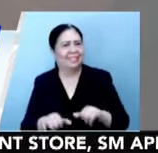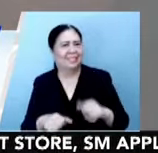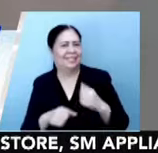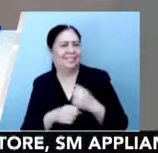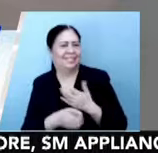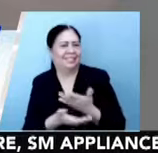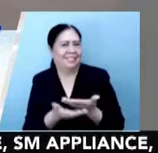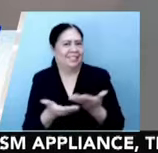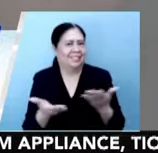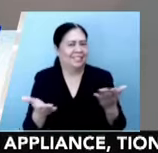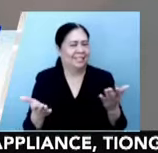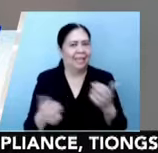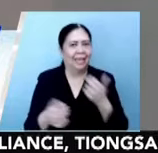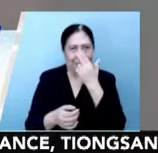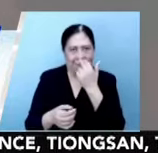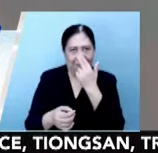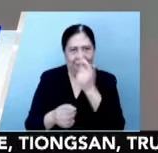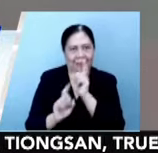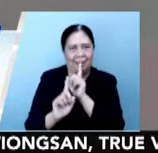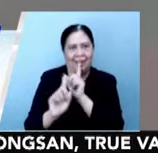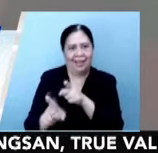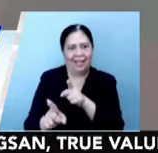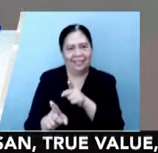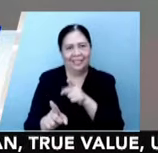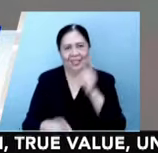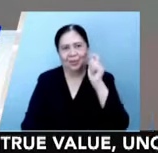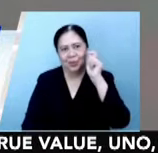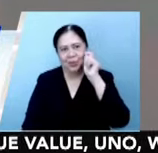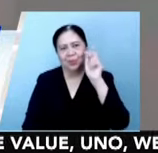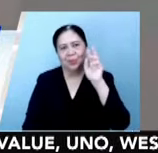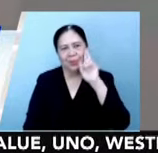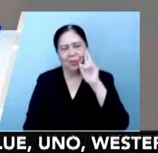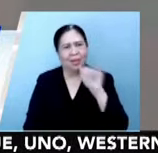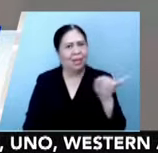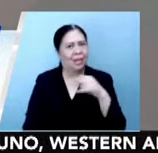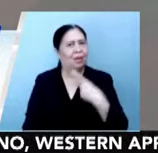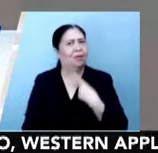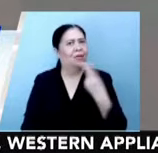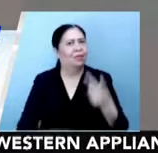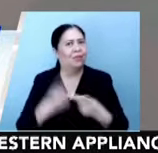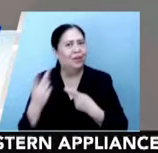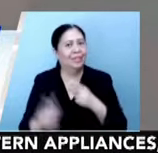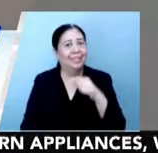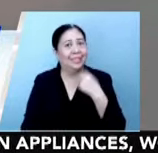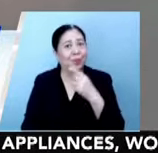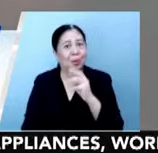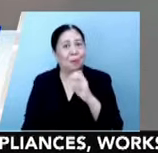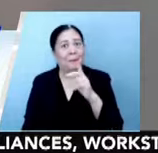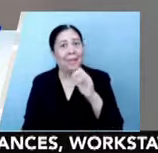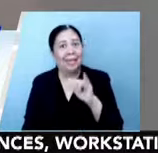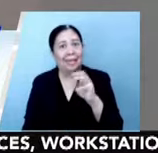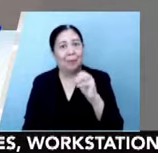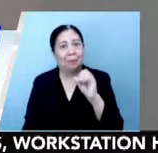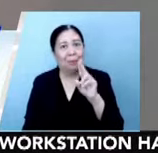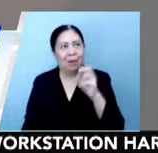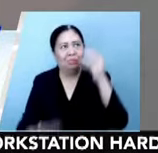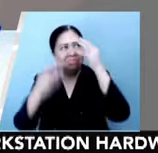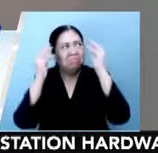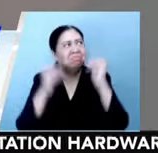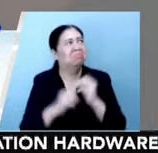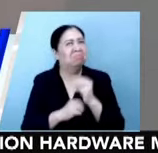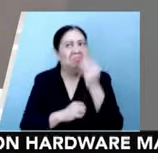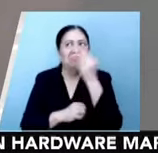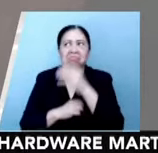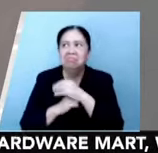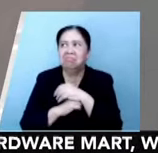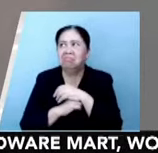Pabirong sagot ni Tom Rodriguez sa mga nagsabing kaboses niya si Mickey Mouse. Ayun nga, no?